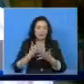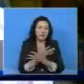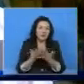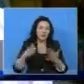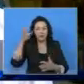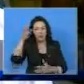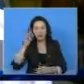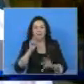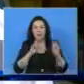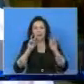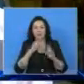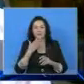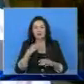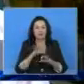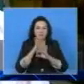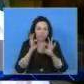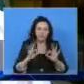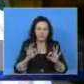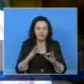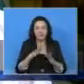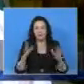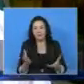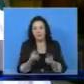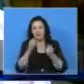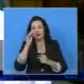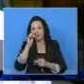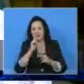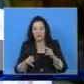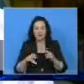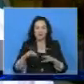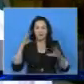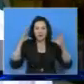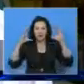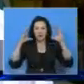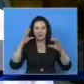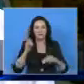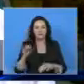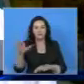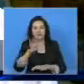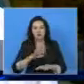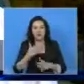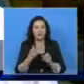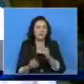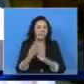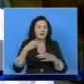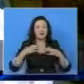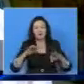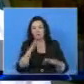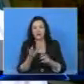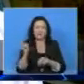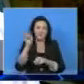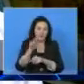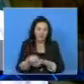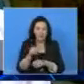в различных научных исследованиях национального искусства это помогло успешно закончить Евразийский университет как только появлялась свободное время сразу